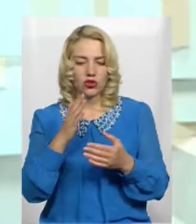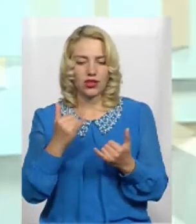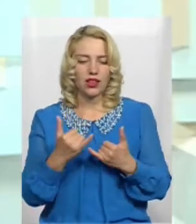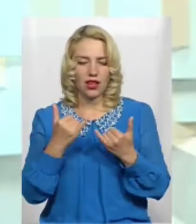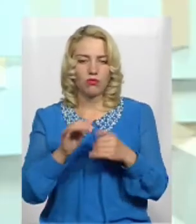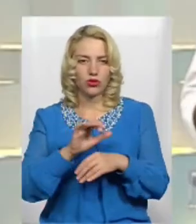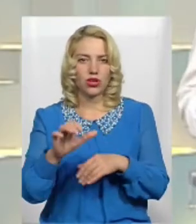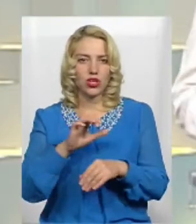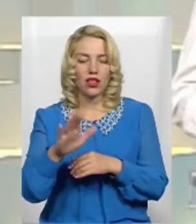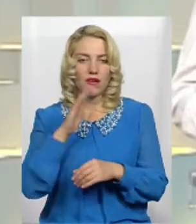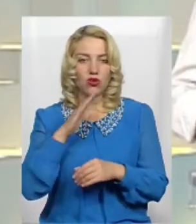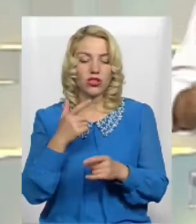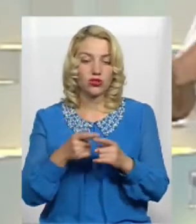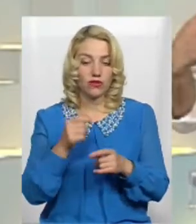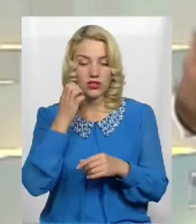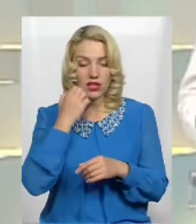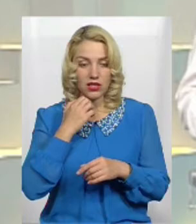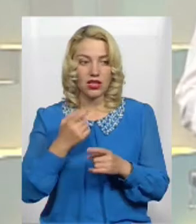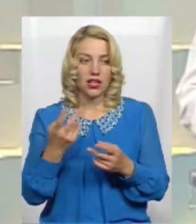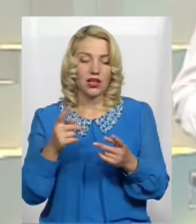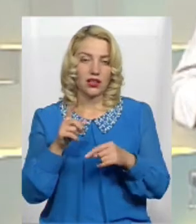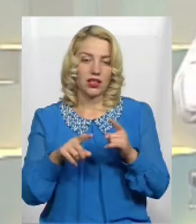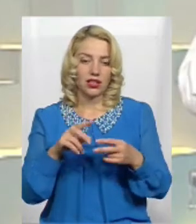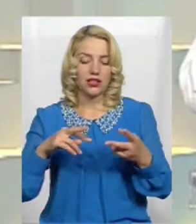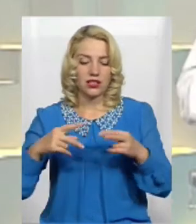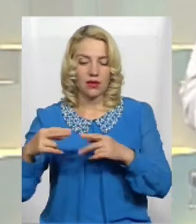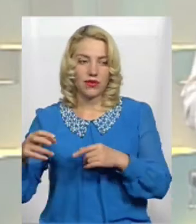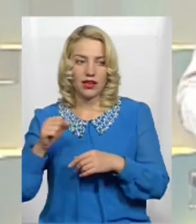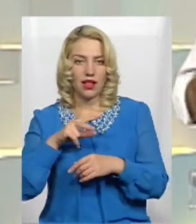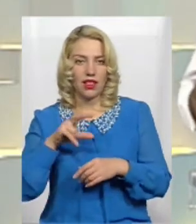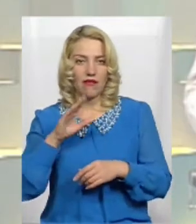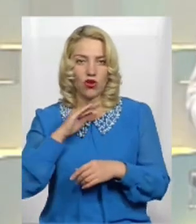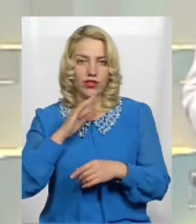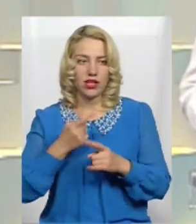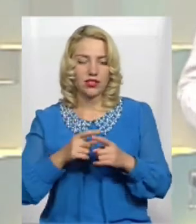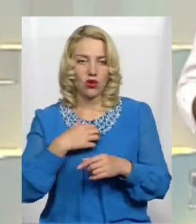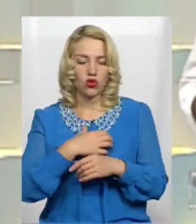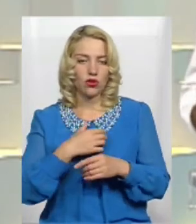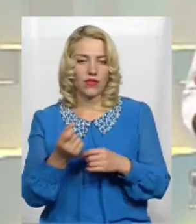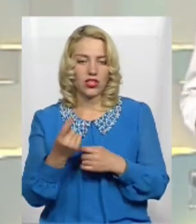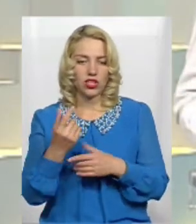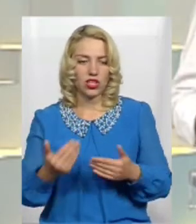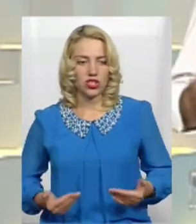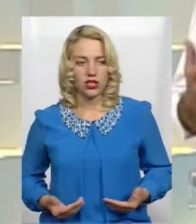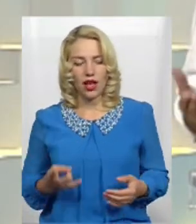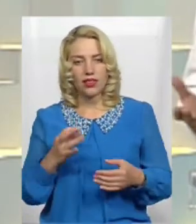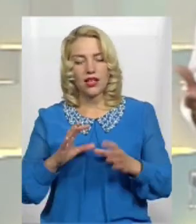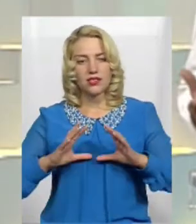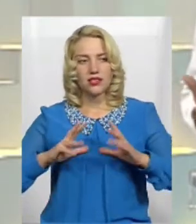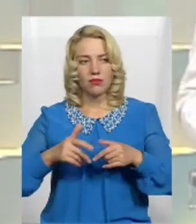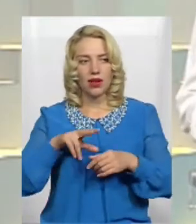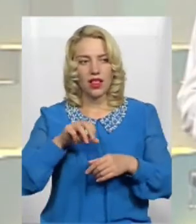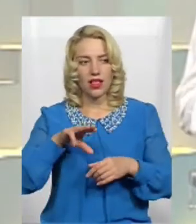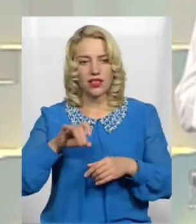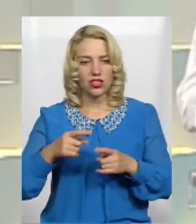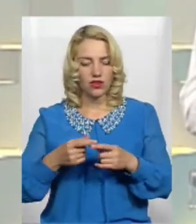води, якщо вони застарілі, значить, деякі замінити. Але вода – це основне джерело фактично життя на землі. І Летичів